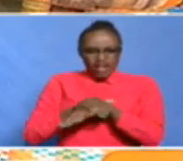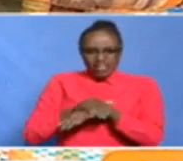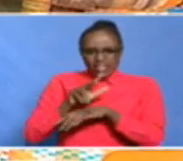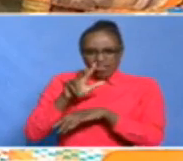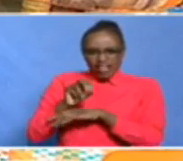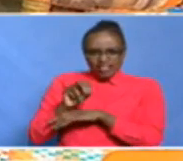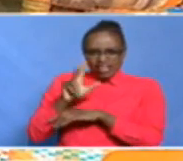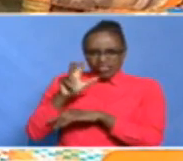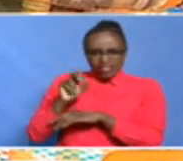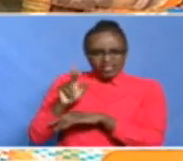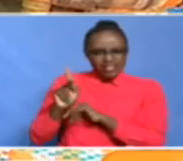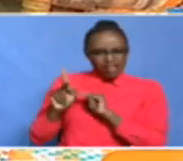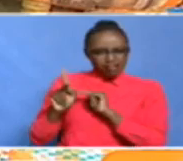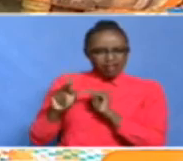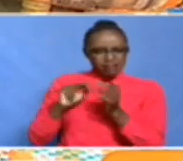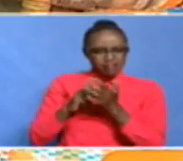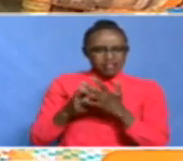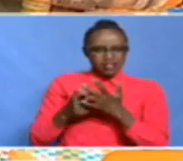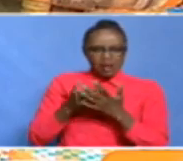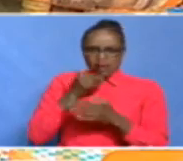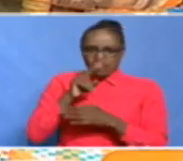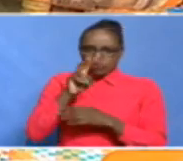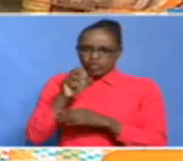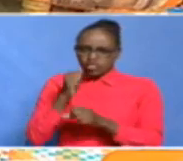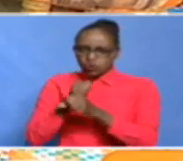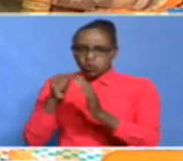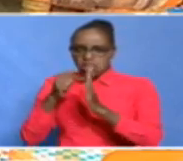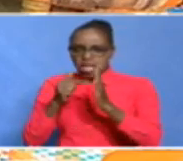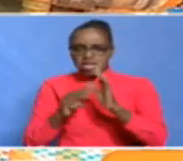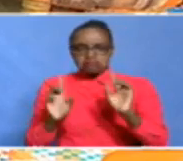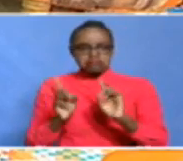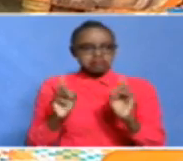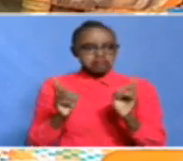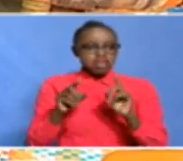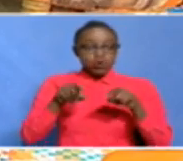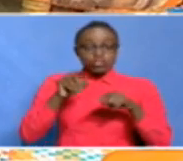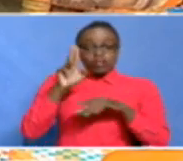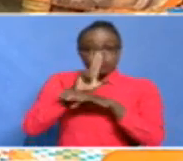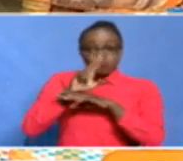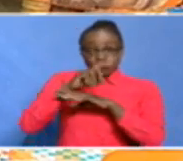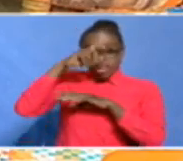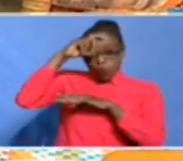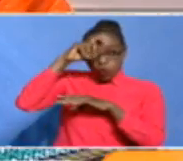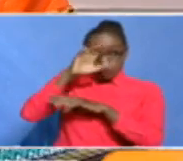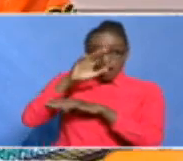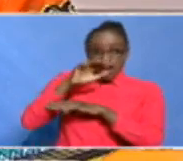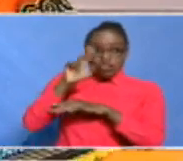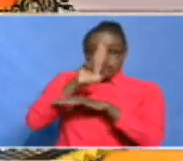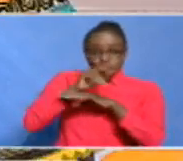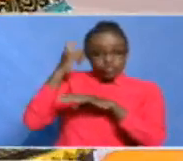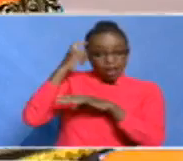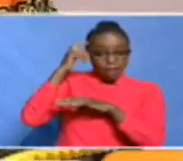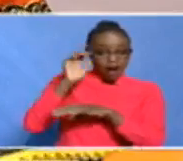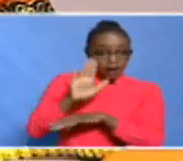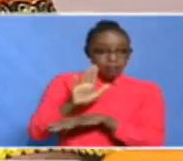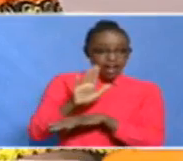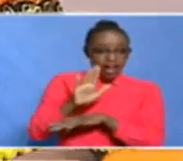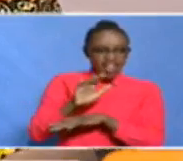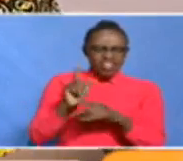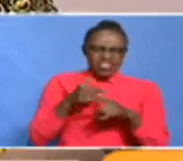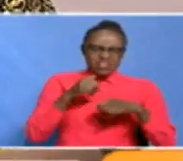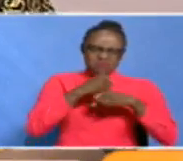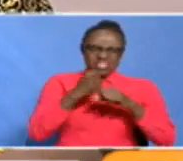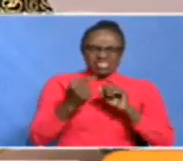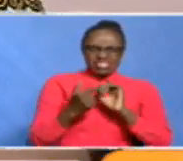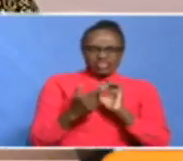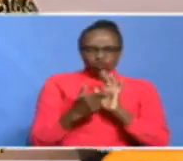hapo alfu, sasa si ile 20 utafanya hivi? Wewe mwenyewe utumie akili yako. Kwa hivyo utazitumia kimpango. Yani utamfanya